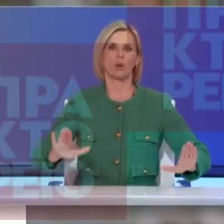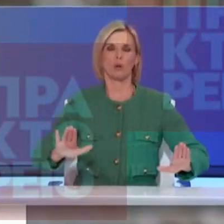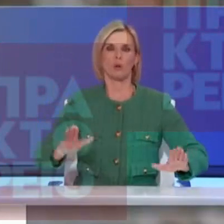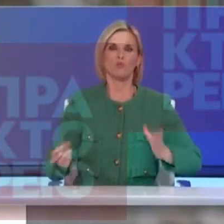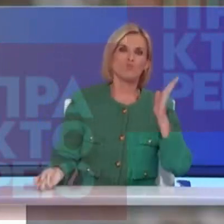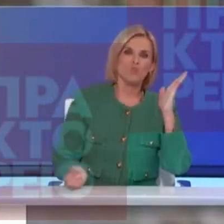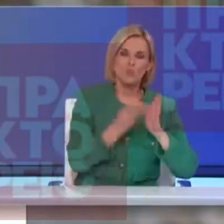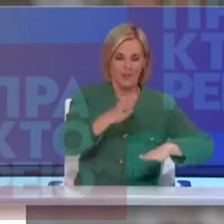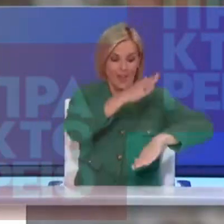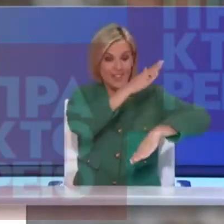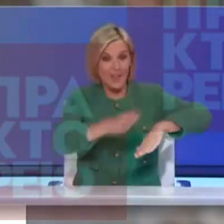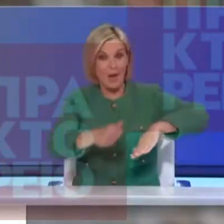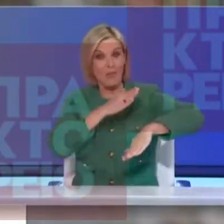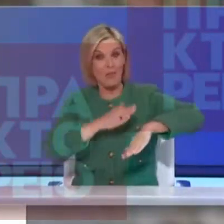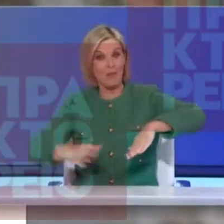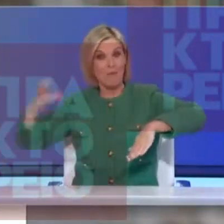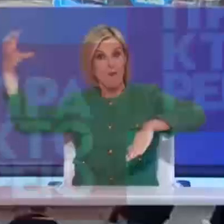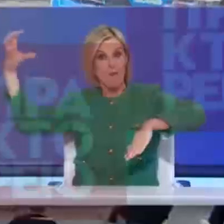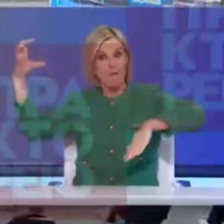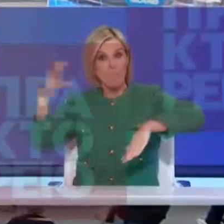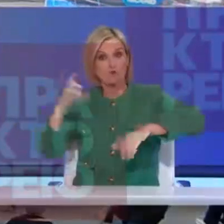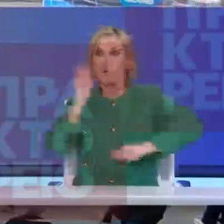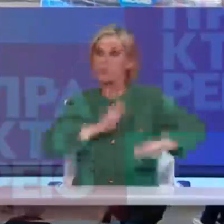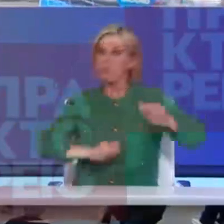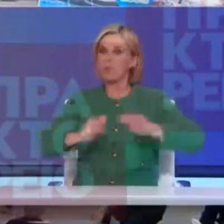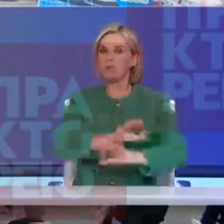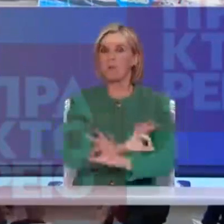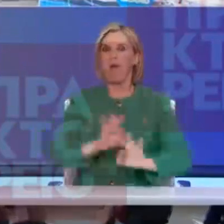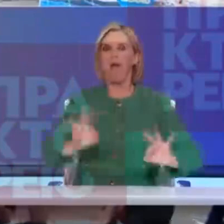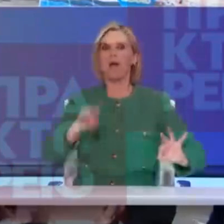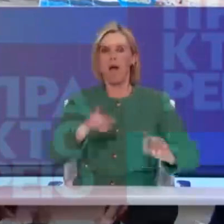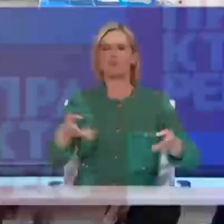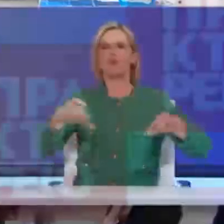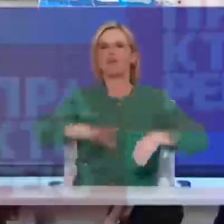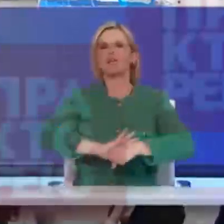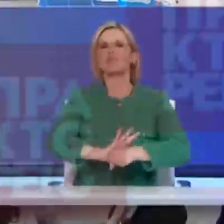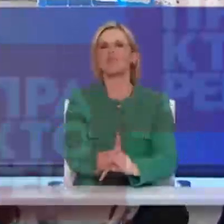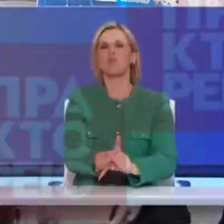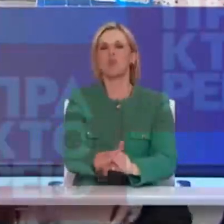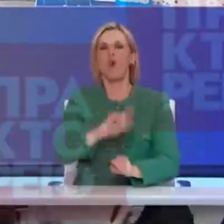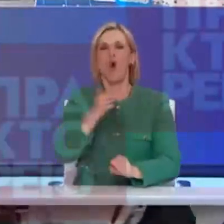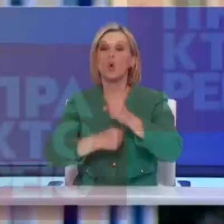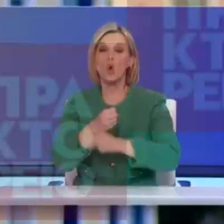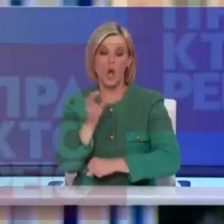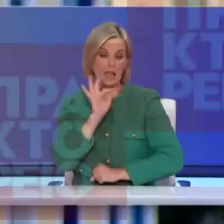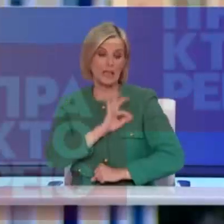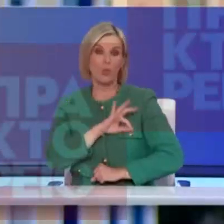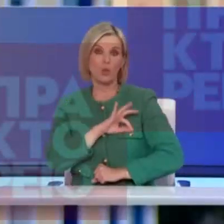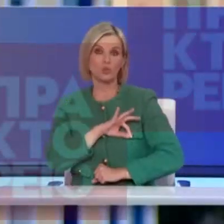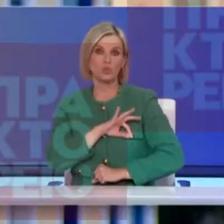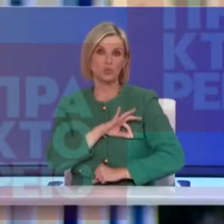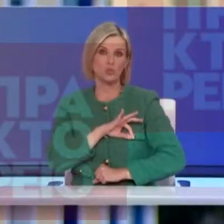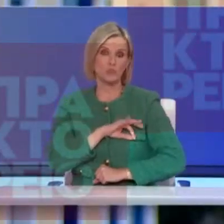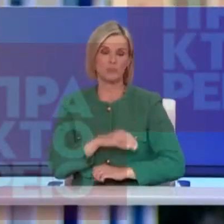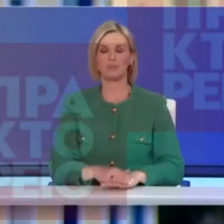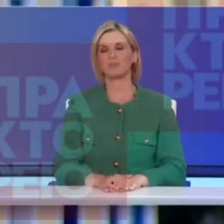φωτοβολταϊκό σύστημα που έχει ήδη εγκατασταθεί καλύπτει τις τοπικές ενεργειακές ανάγκες. Η